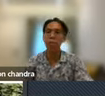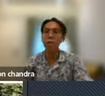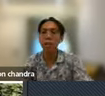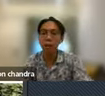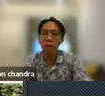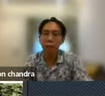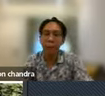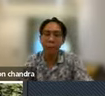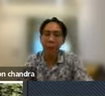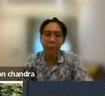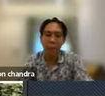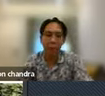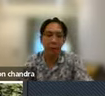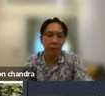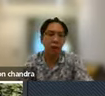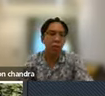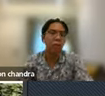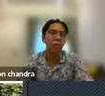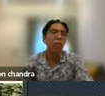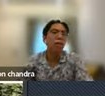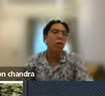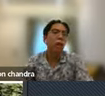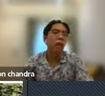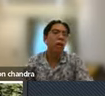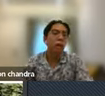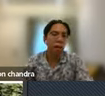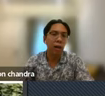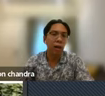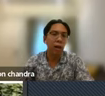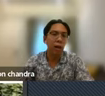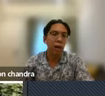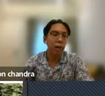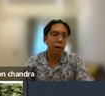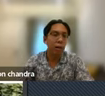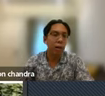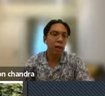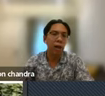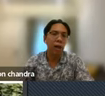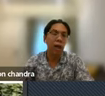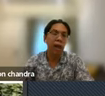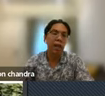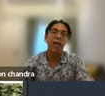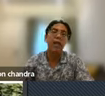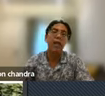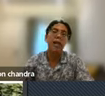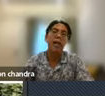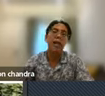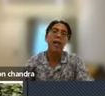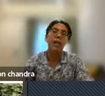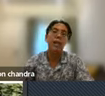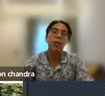Kembali ke sebelumnya, apa? Oh, oke. Okay. Ini, handrail yang